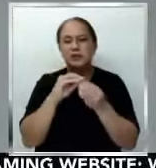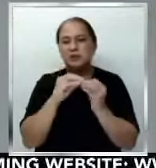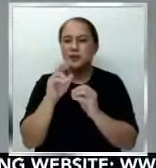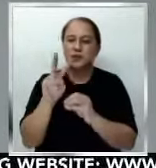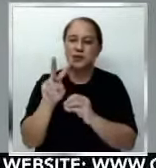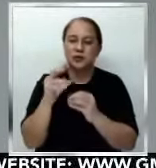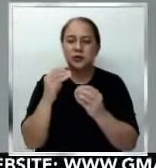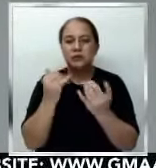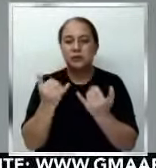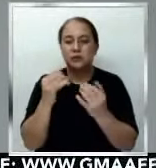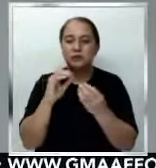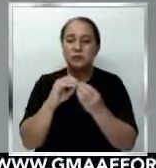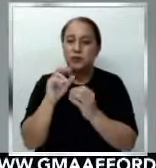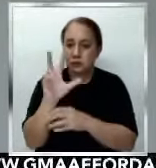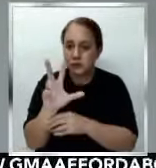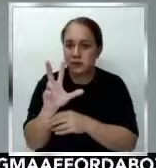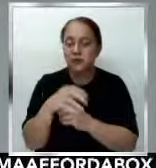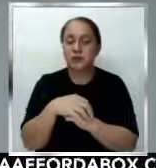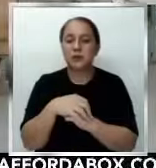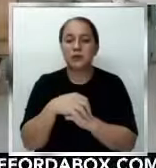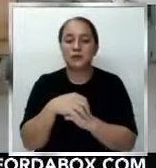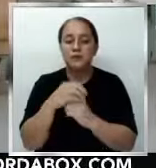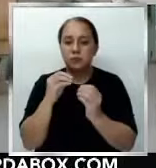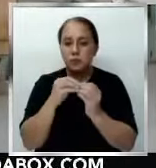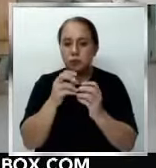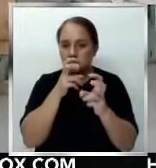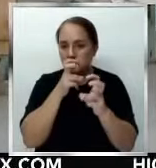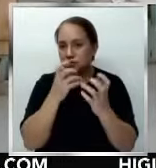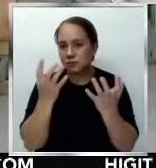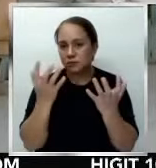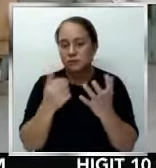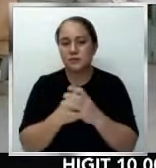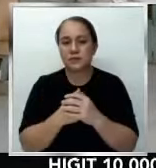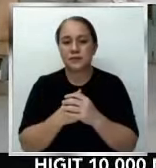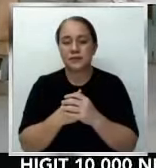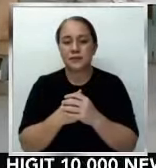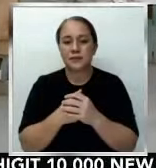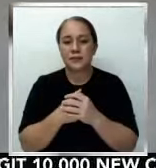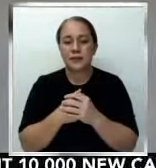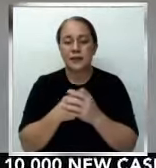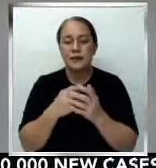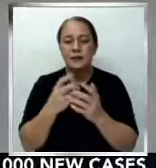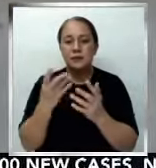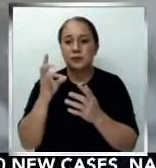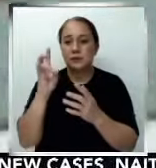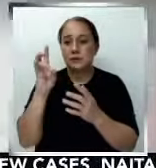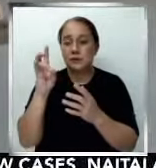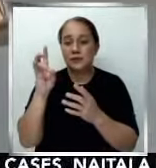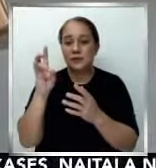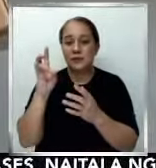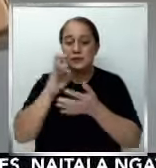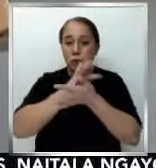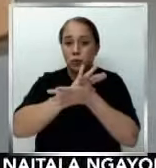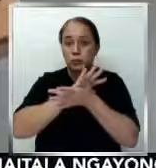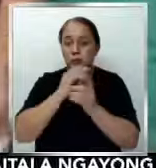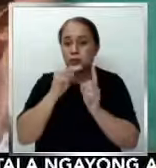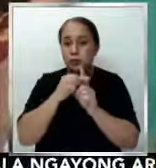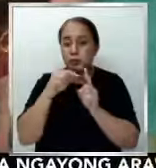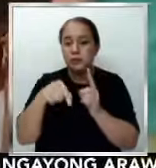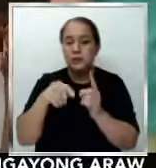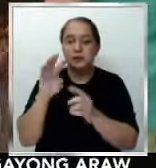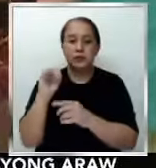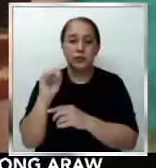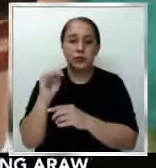yun, mas mahigpit po tayo. Mula sa 7 bagong kaso noong kalagitnaan ng Disyembre at 14 bago